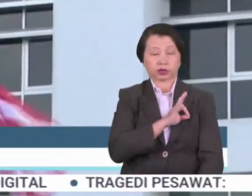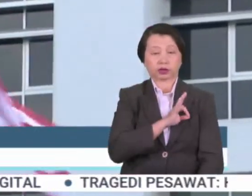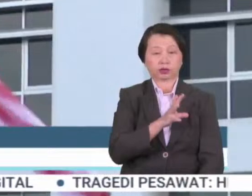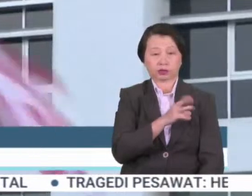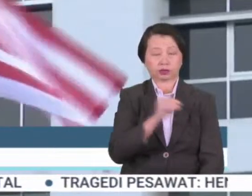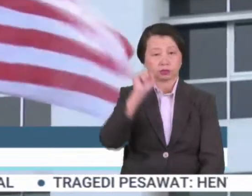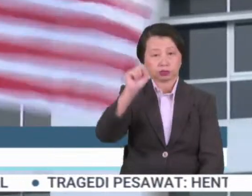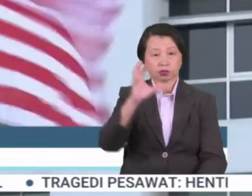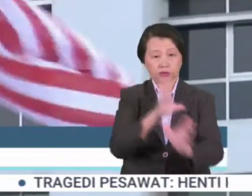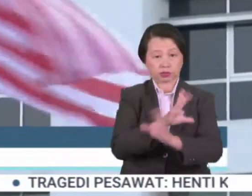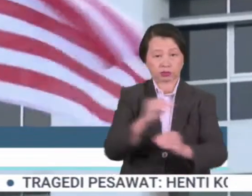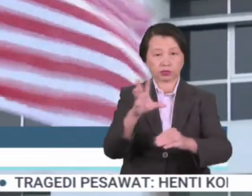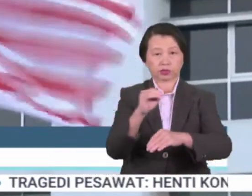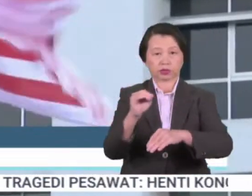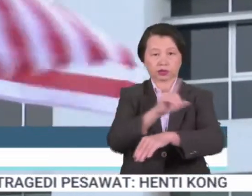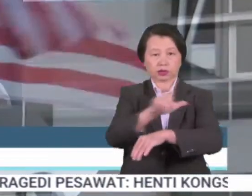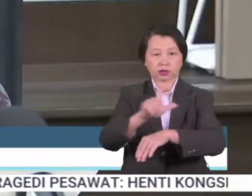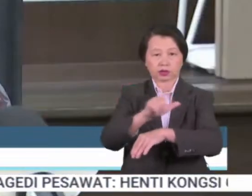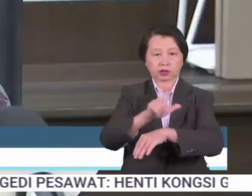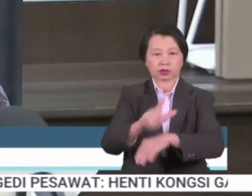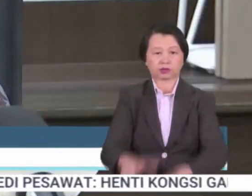Sabah Sarawak danban